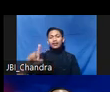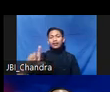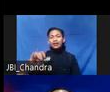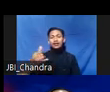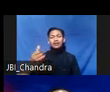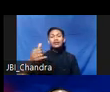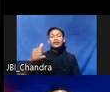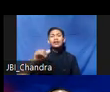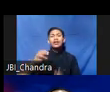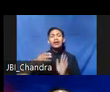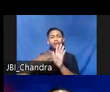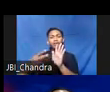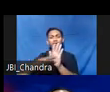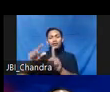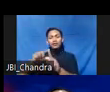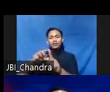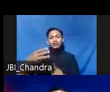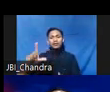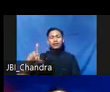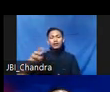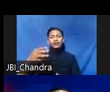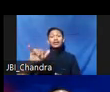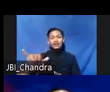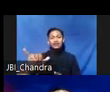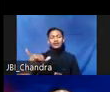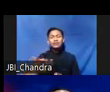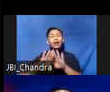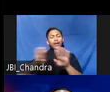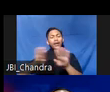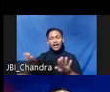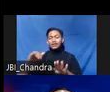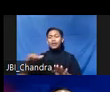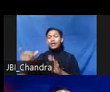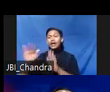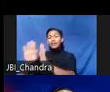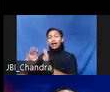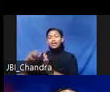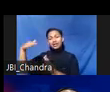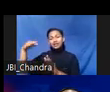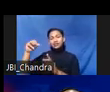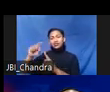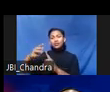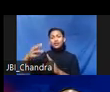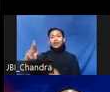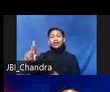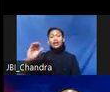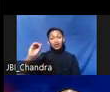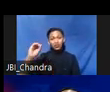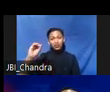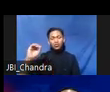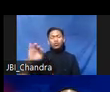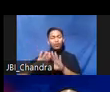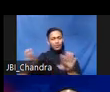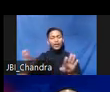berbeda seperti yotero kalau yutero itu akun itu sifatnya pilihan opsional jadi bisa bisa dibuat ataupun bisa tidak